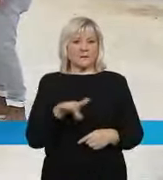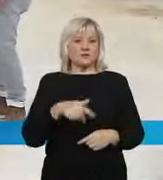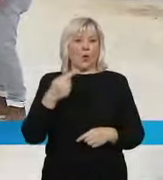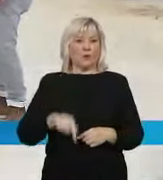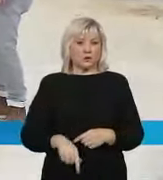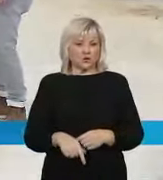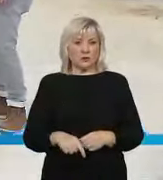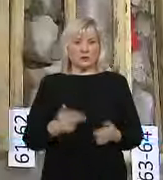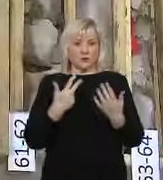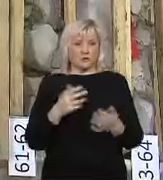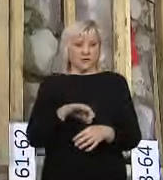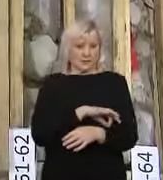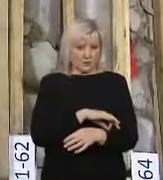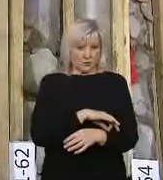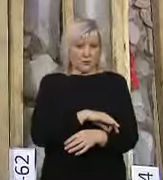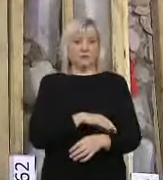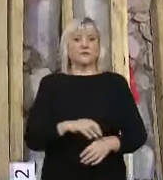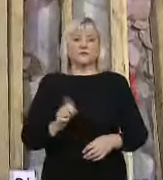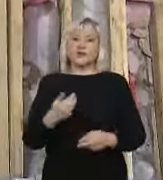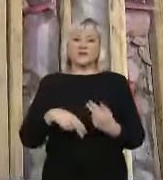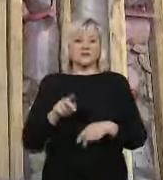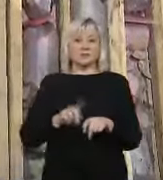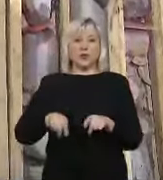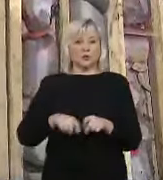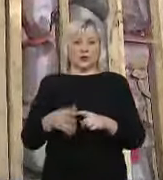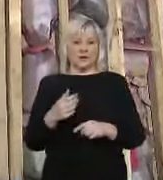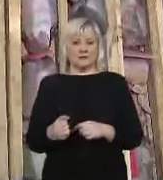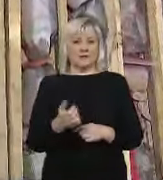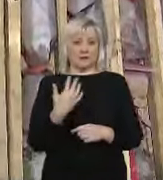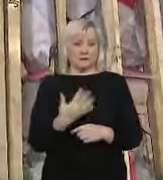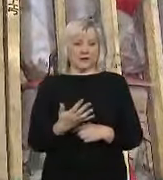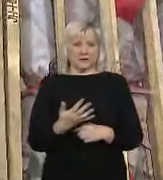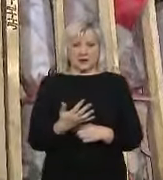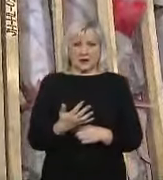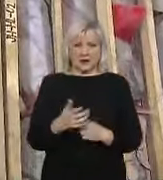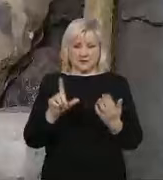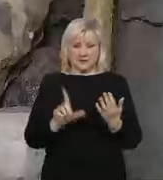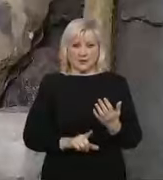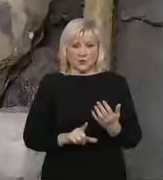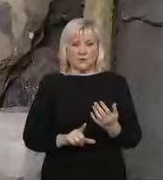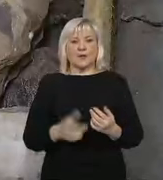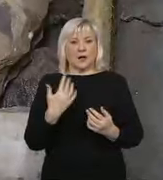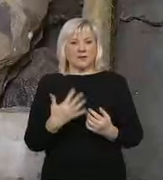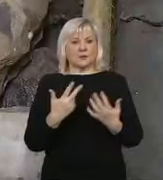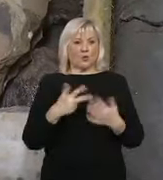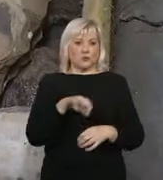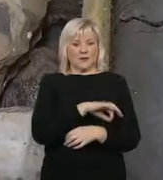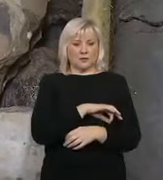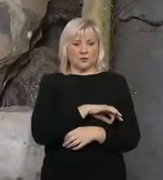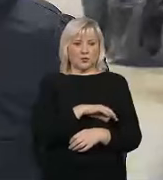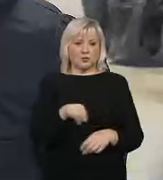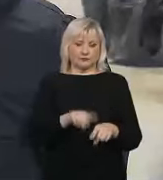délky 80 metrů. Největší poruchu jsme zaznamenali na úrovni 57 a 58